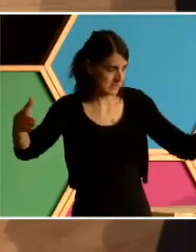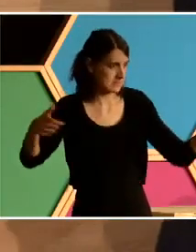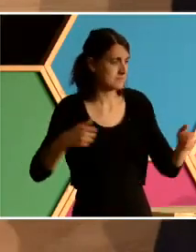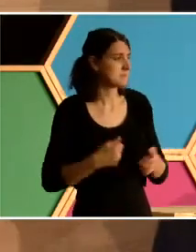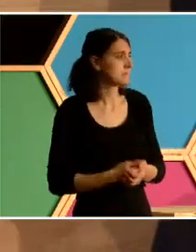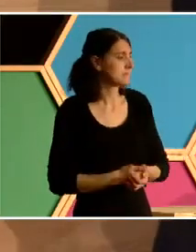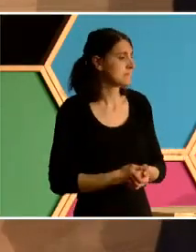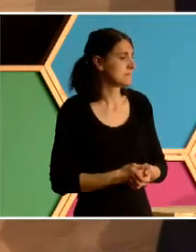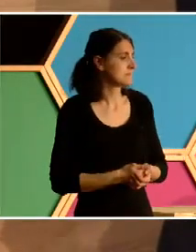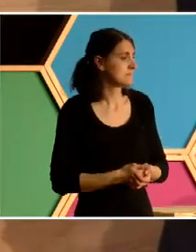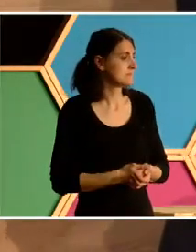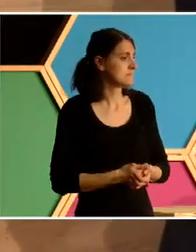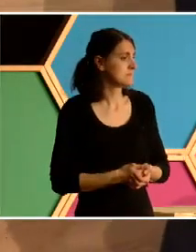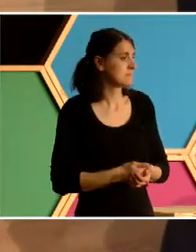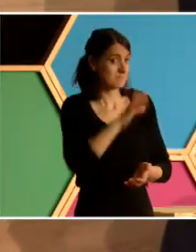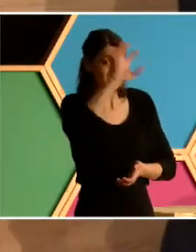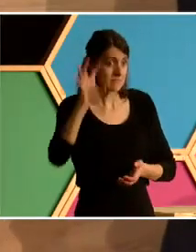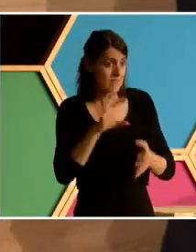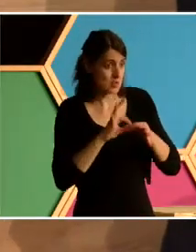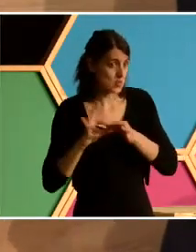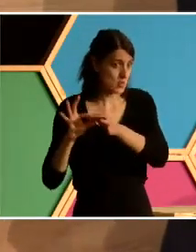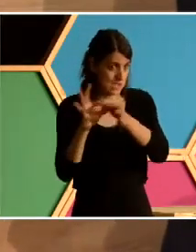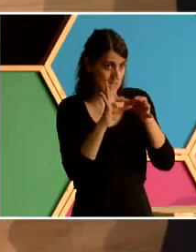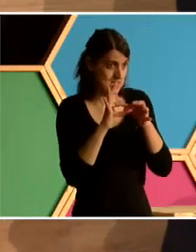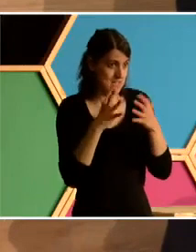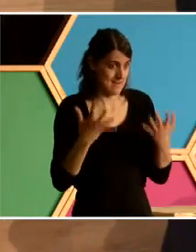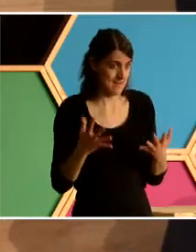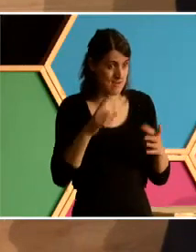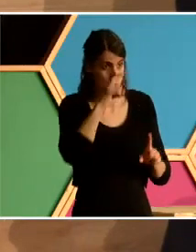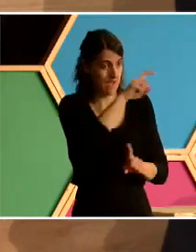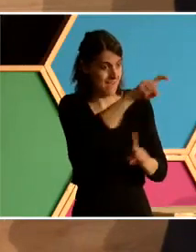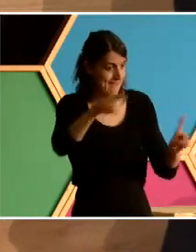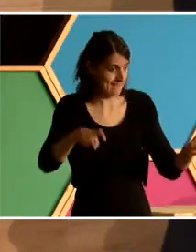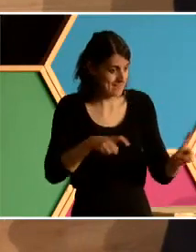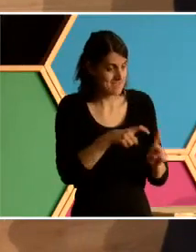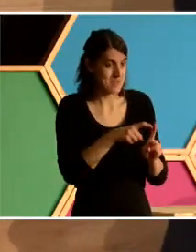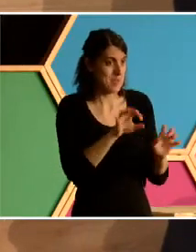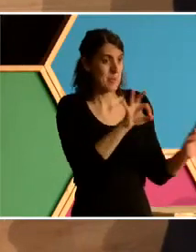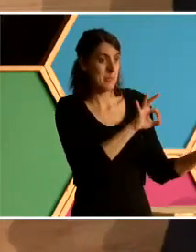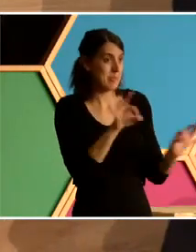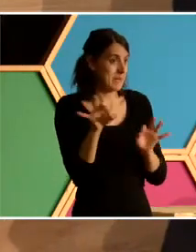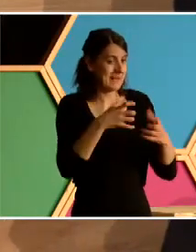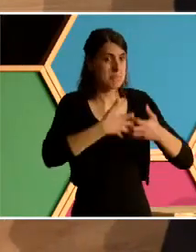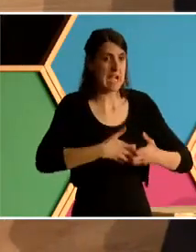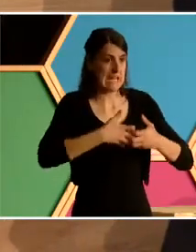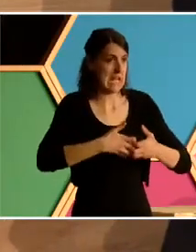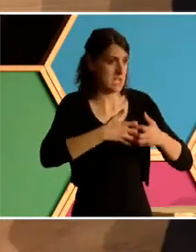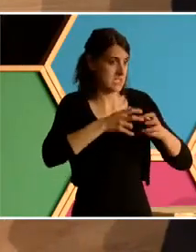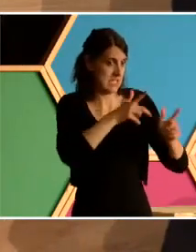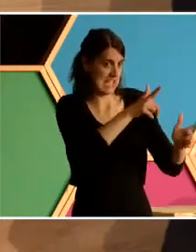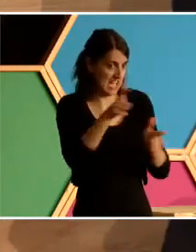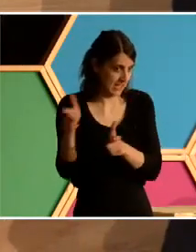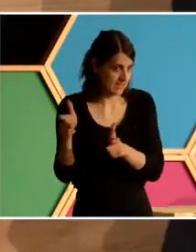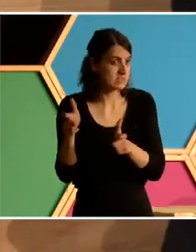Segons estimacions de Nacions Unides, amb el que prepara aquest món cada any preparant la guerra, allò que es diu la maquinària de guerra, amb